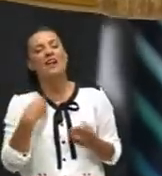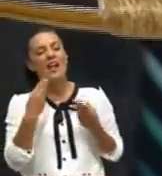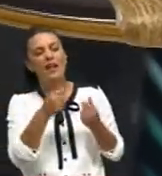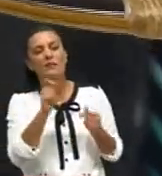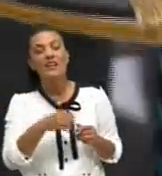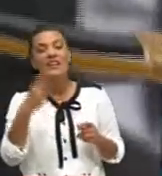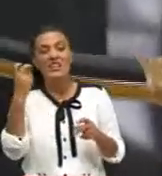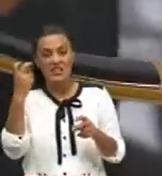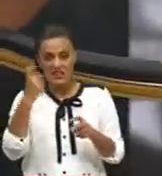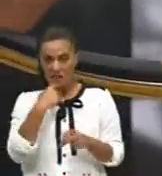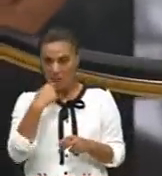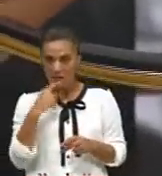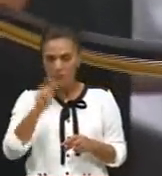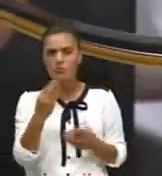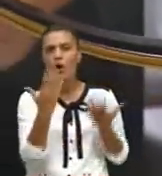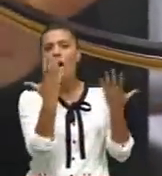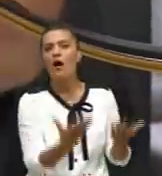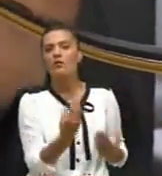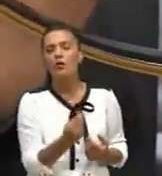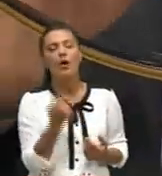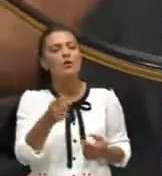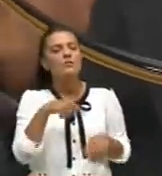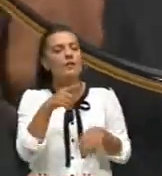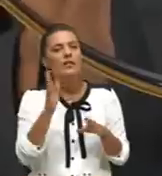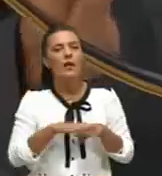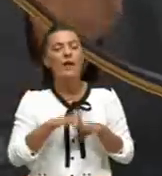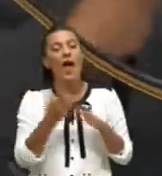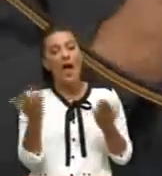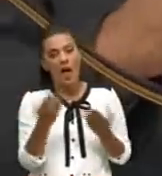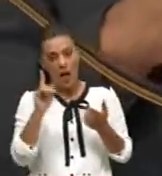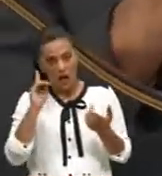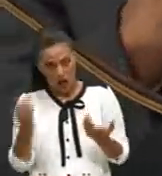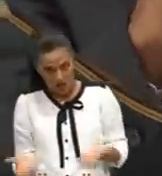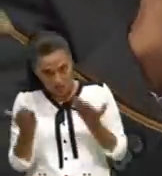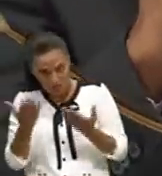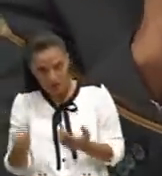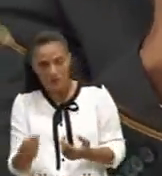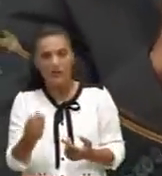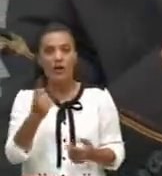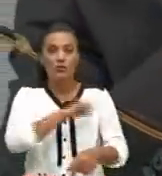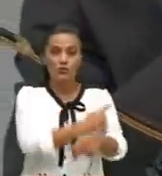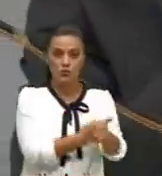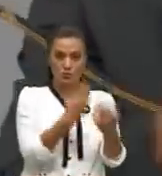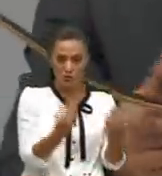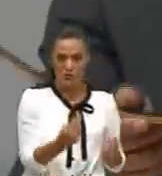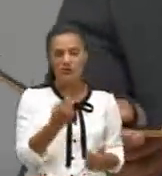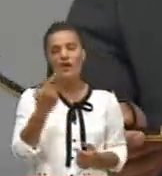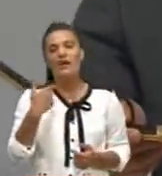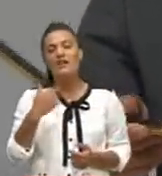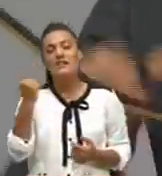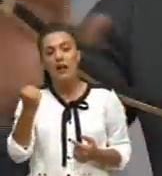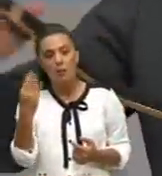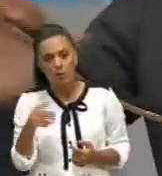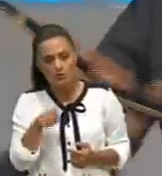yaparsanız sağlam olur ama çok ağır olur. Doğru. O zaman hı. ne yapacağız? Hem hafif olacak cam elyafıyla hem dayanıklı evet. olacak. Aynen öyle. Şimdi bu